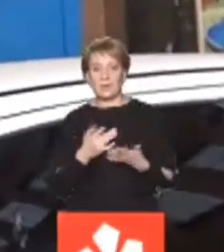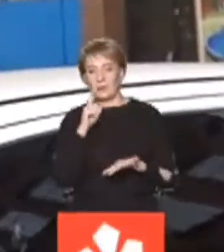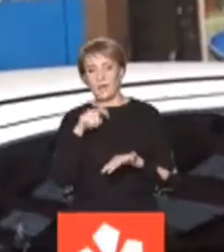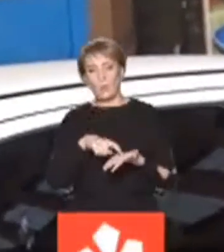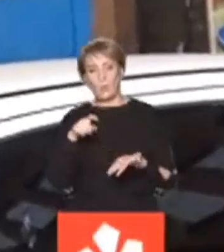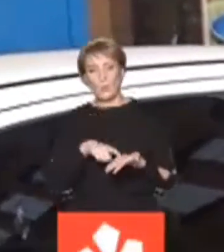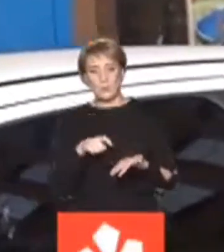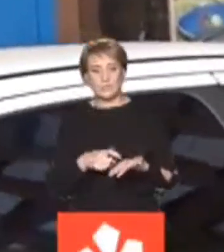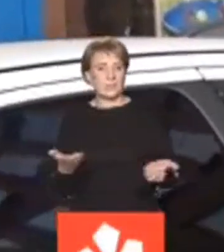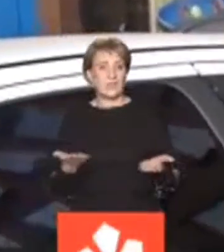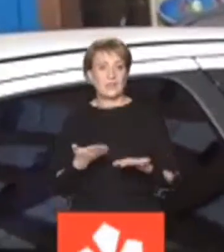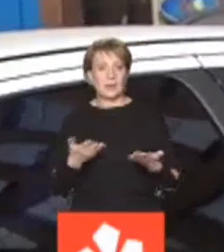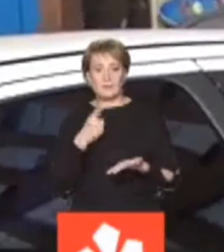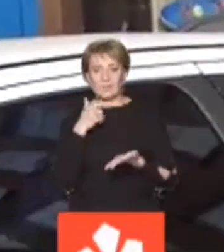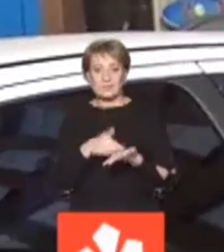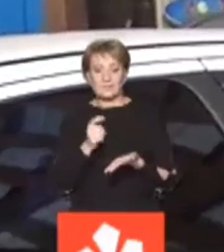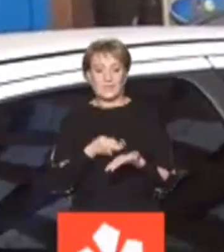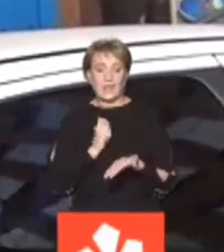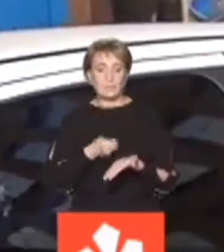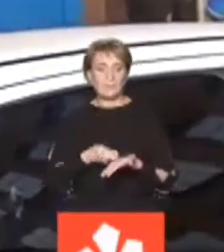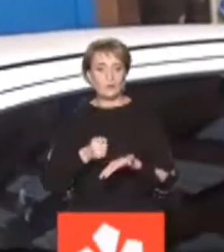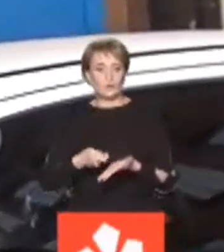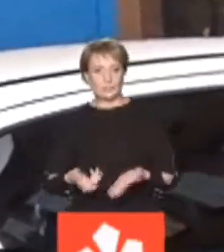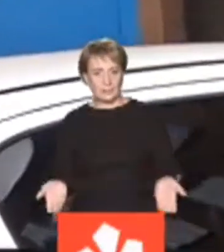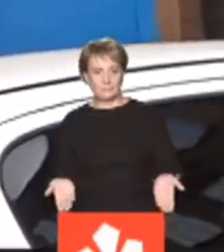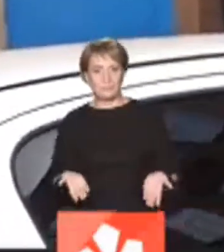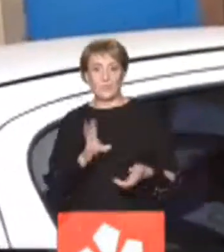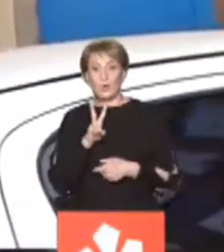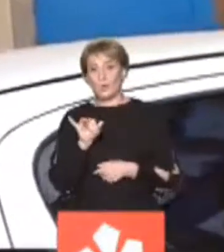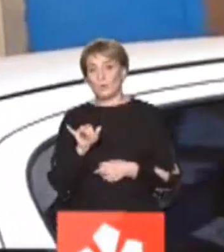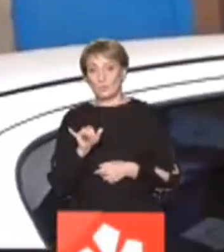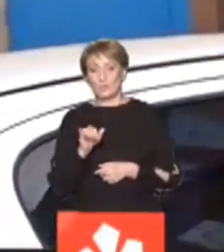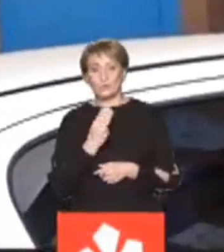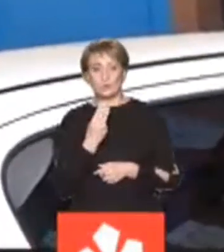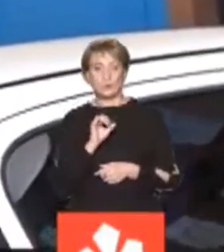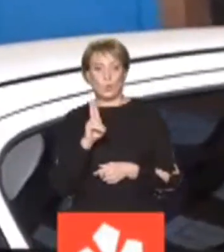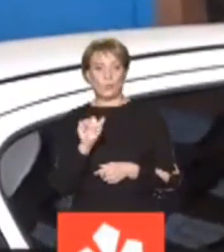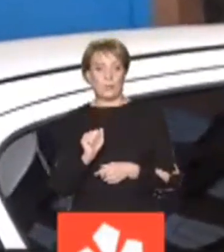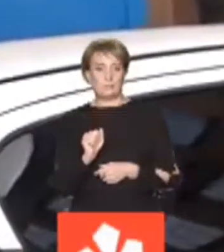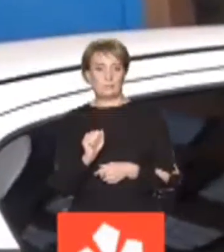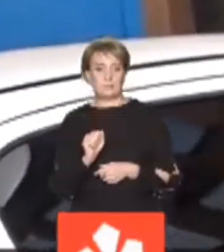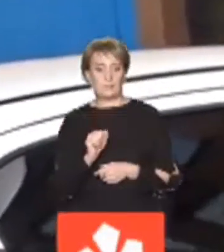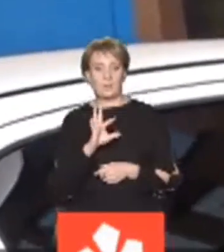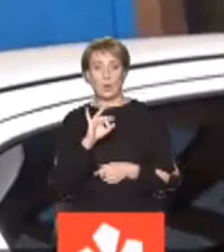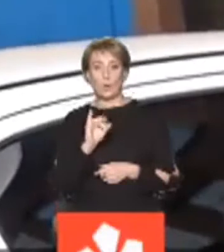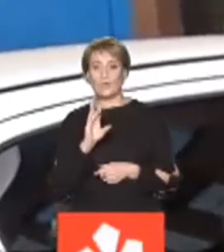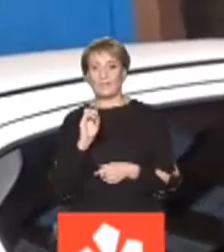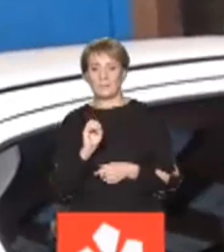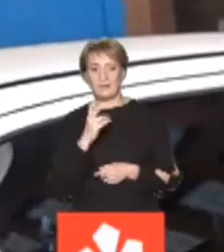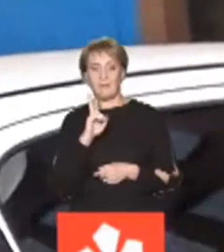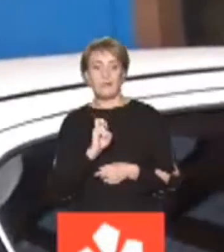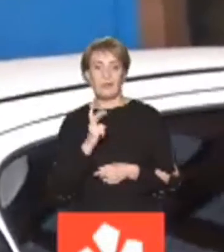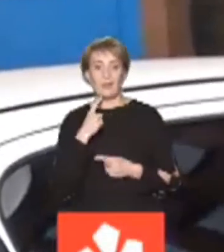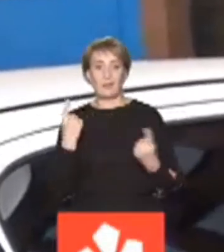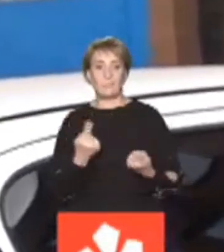курочка, может, какие-то там свиные отбивнушечки там. Ну, шуба, оливьешка, как обычно,